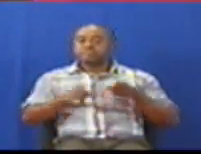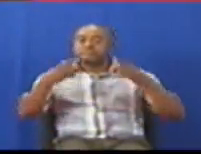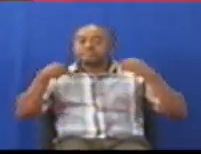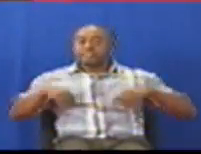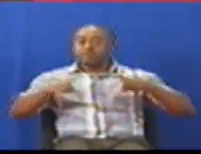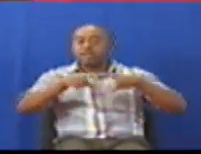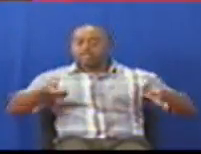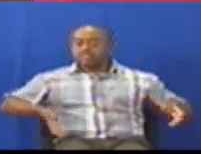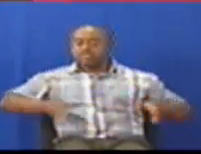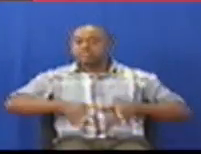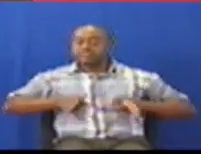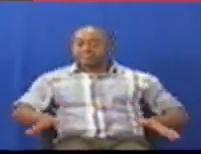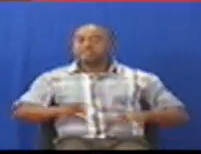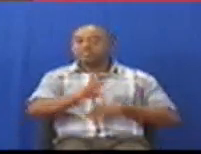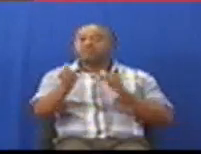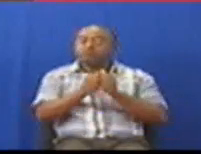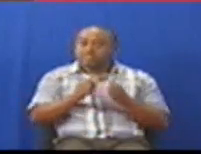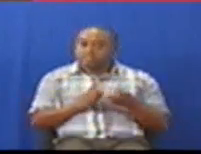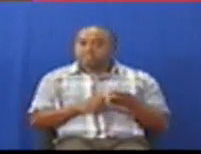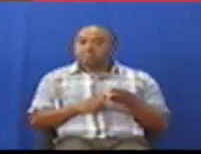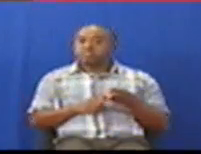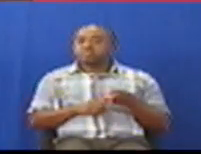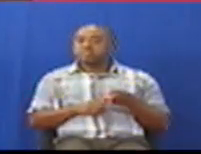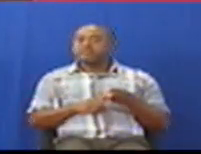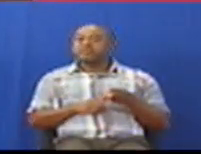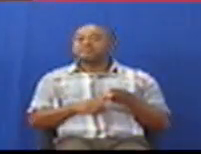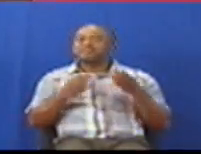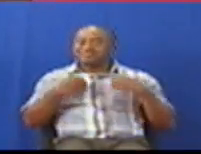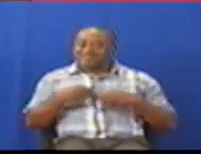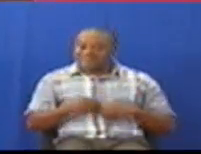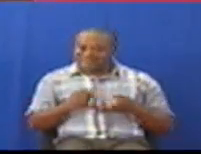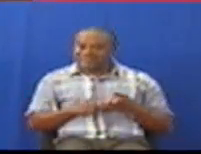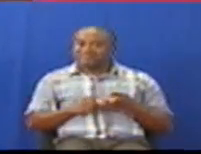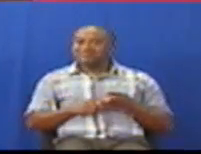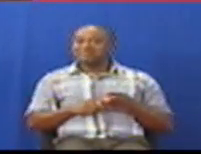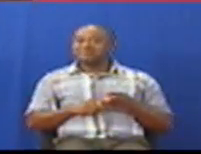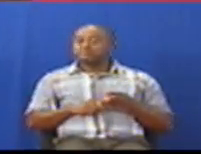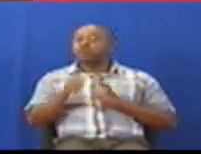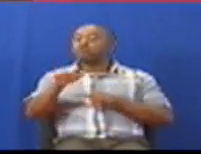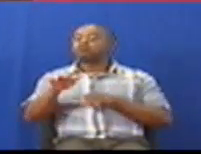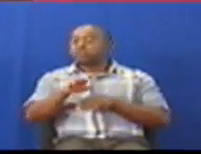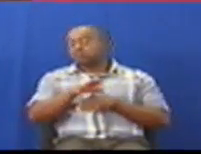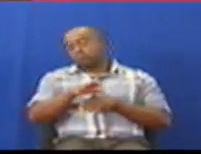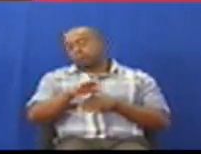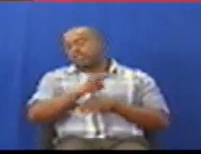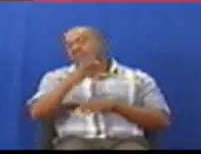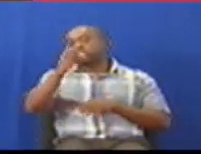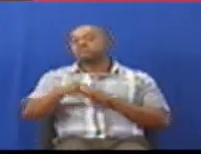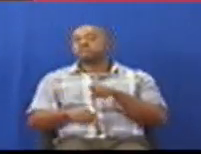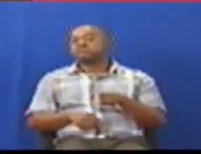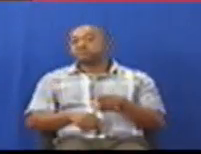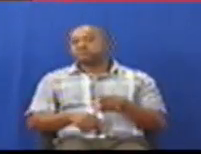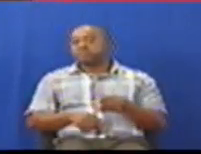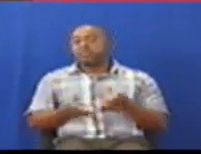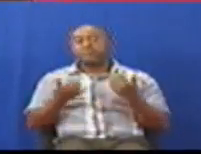cha sketi shilingi 10,000 ili aweze kuvaa ni shilingi 20,000 mita mbili. Sawa? Yaani yale